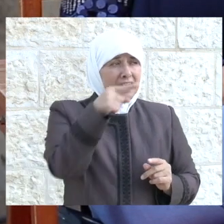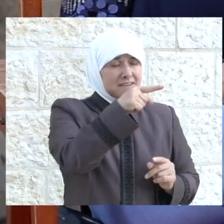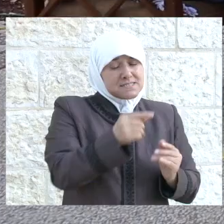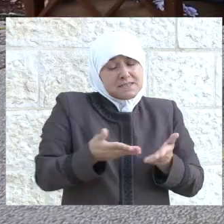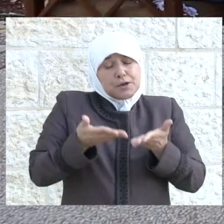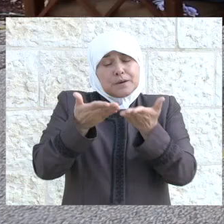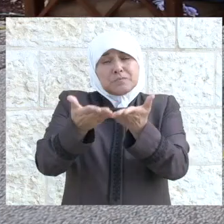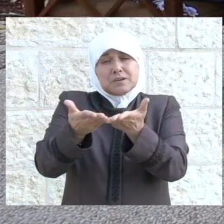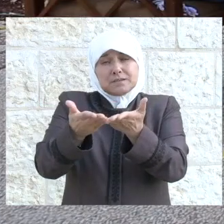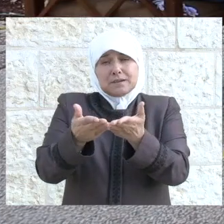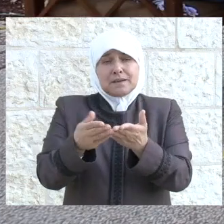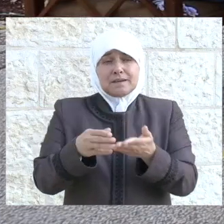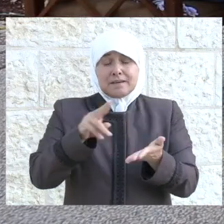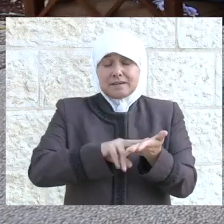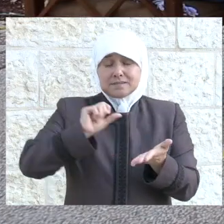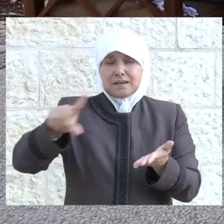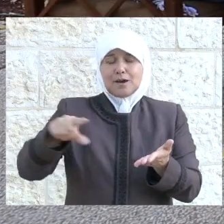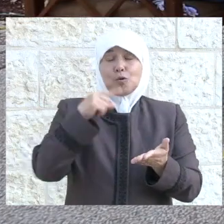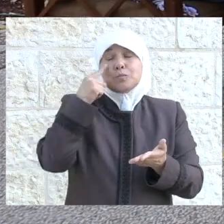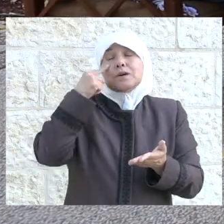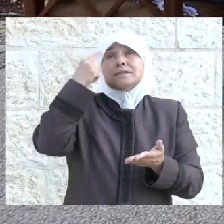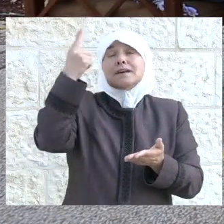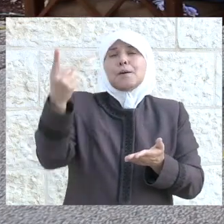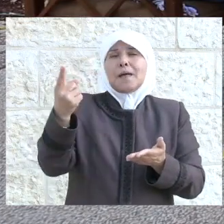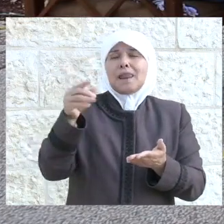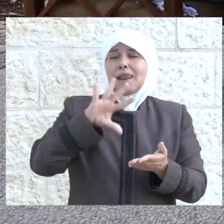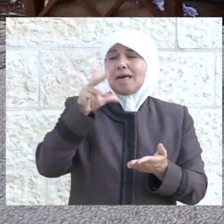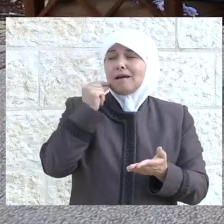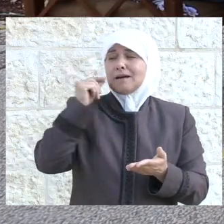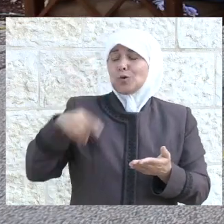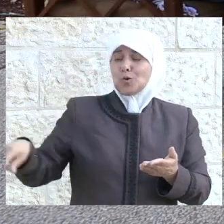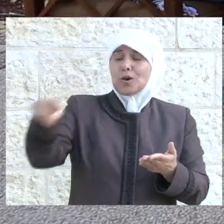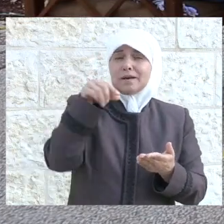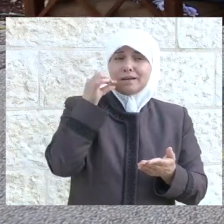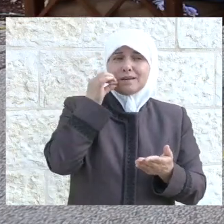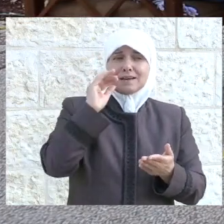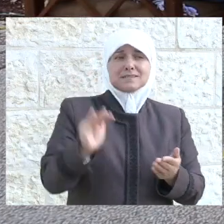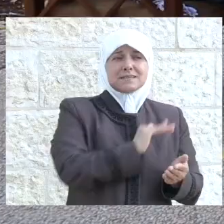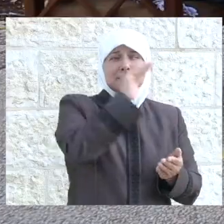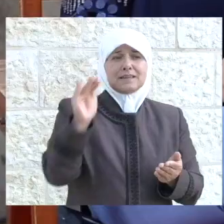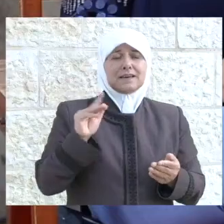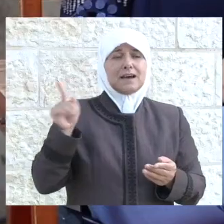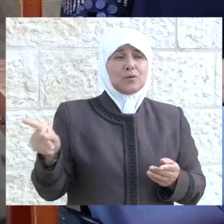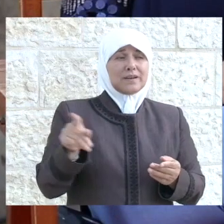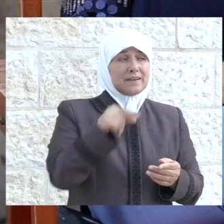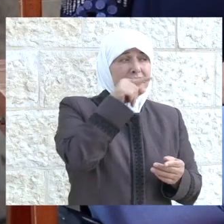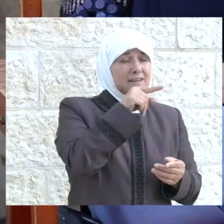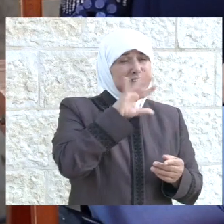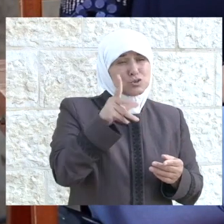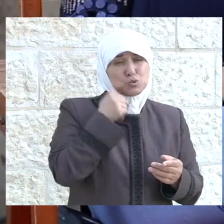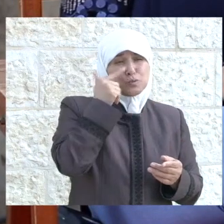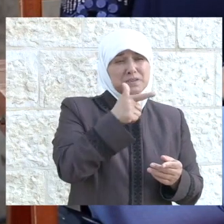حواليه، بوصل رسالته على مستوى العالم. إيش الإشي اللي بتحبي تحكيه لحتى تدعمي الفتيات اللي عندهم